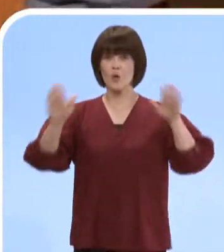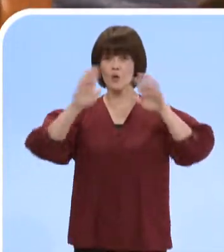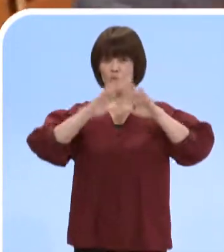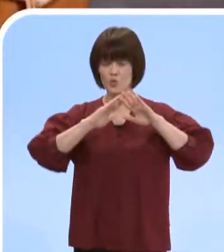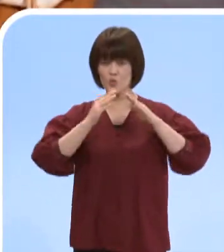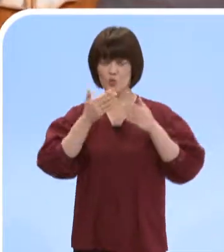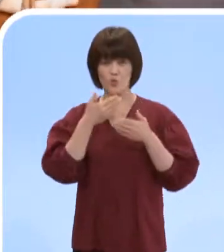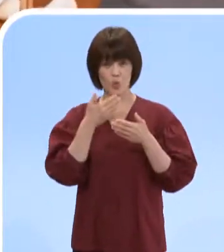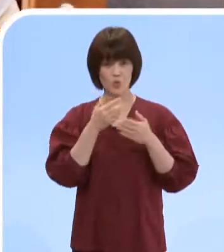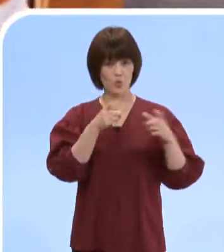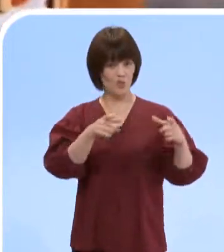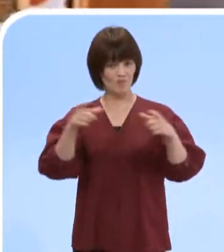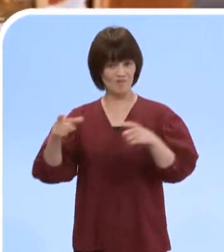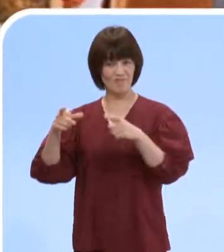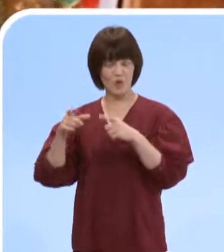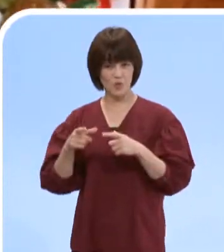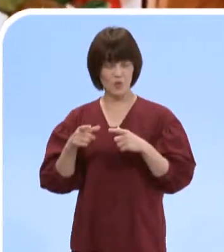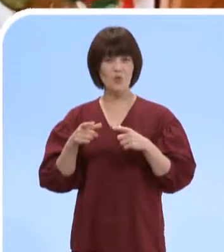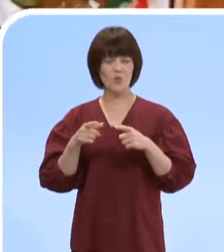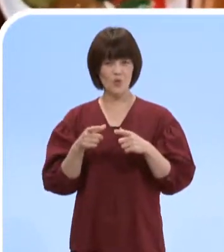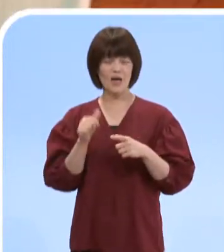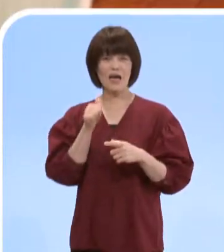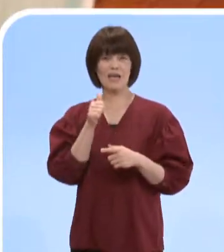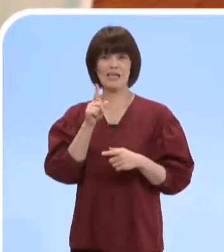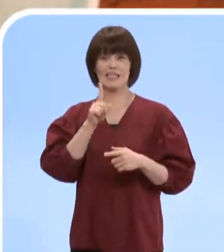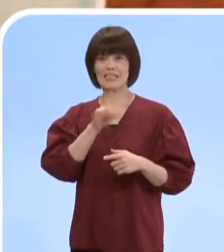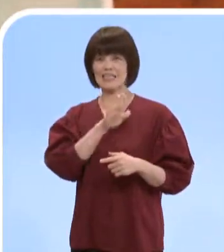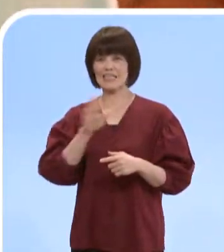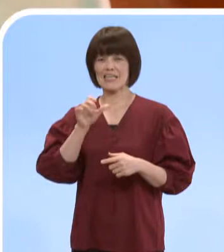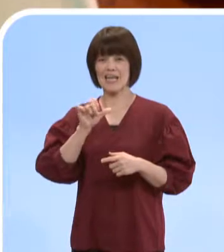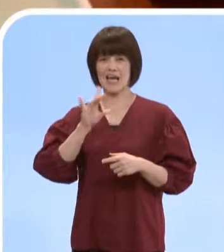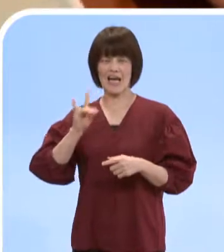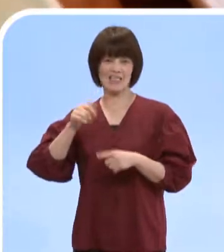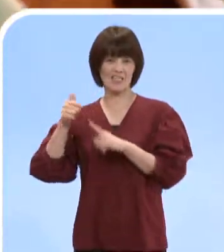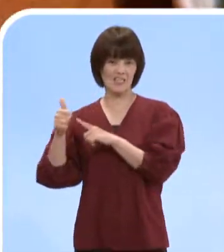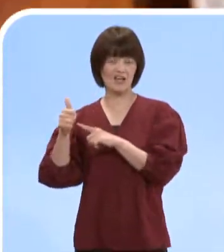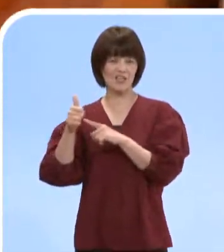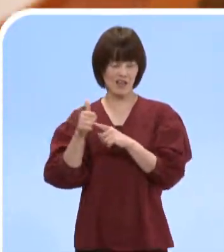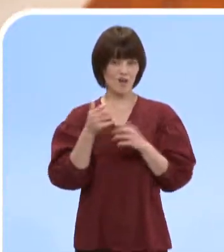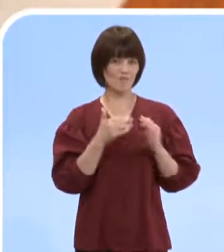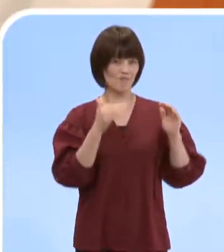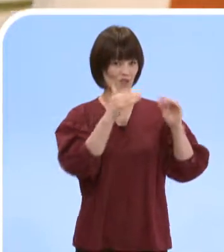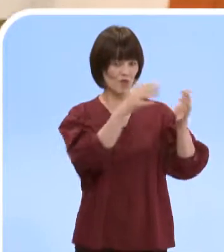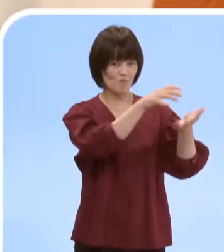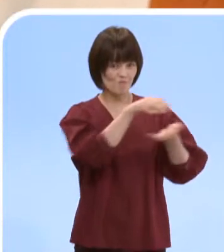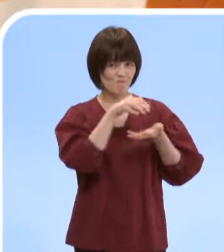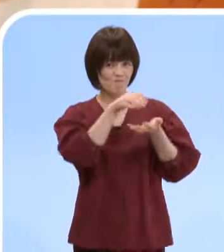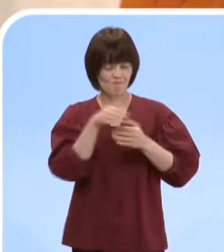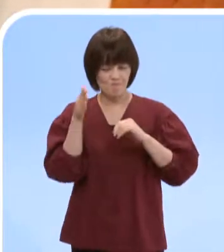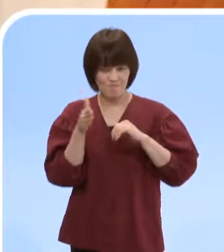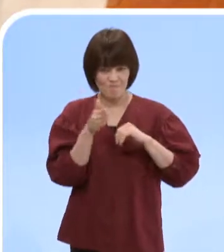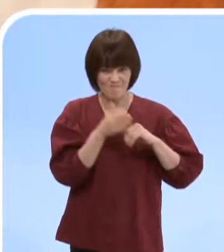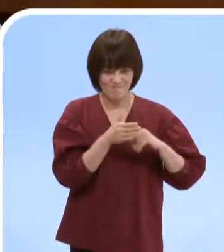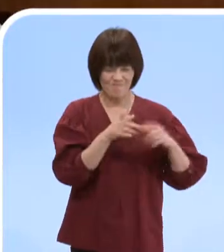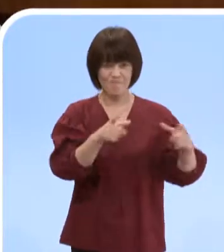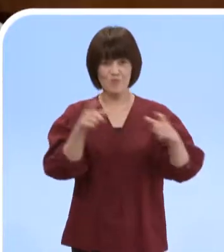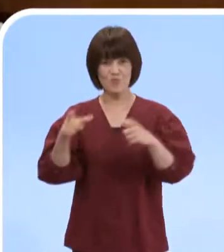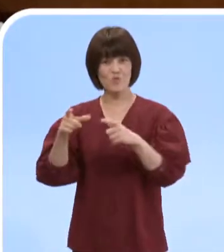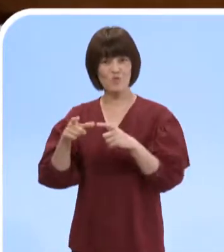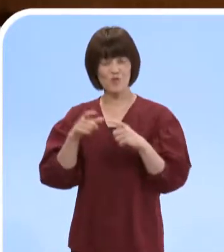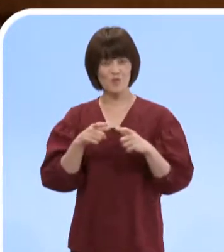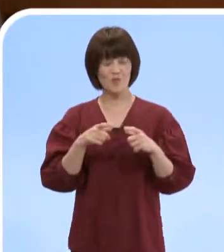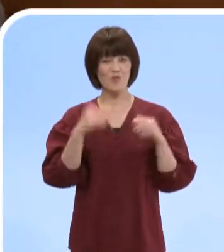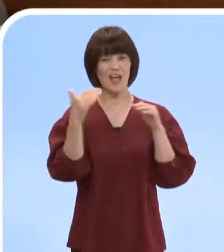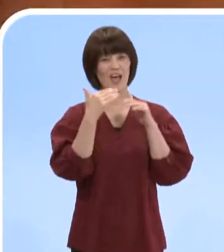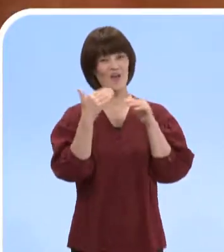夕食の献立は秀明さんが腕によりをかけた自家栽培の野菜料理がいっぱい。おしゃ